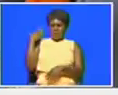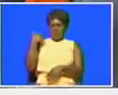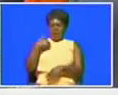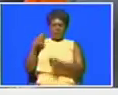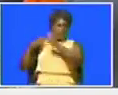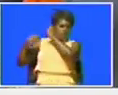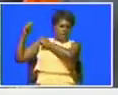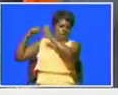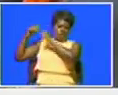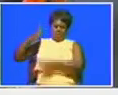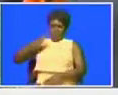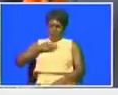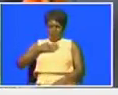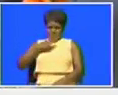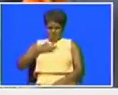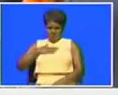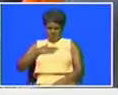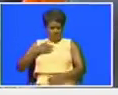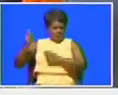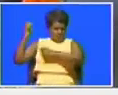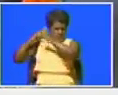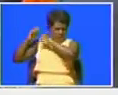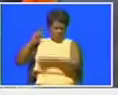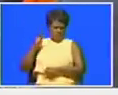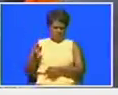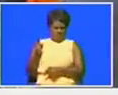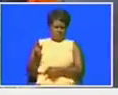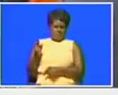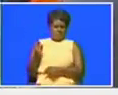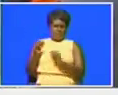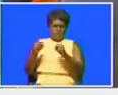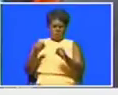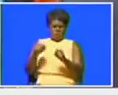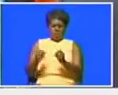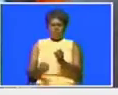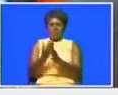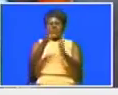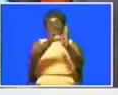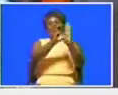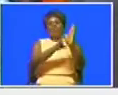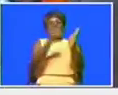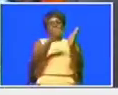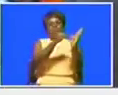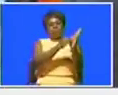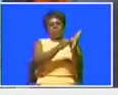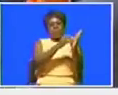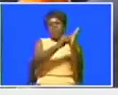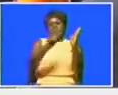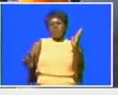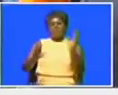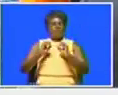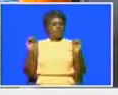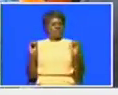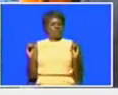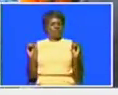yetu ambayo hata hiyo kimila tungeweka katiba hiyo kimila yetu asitubuliwe